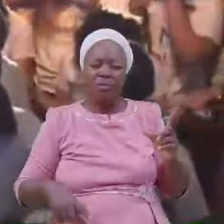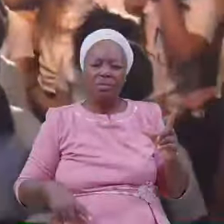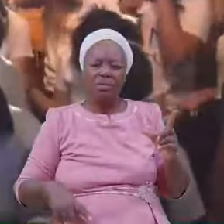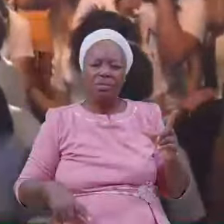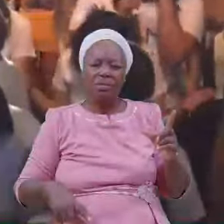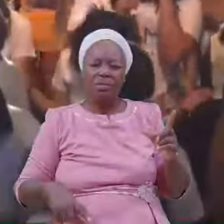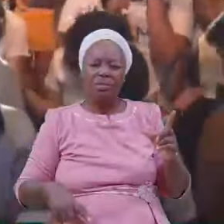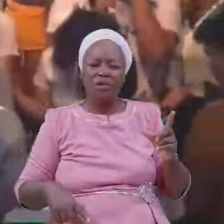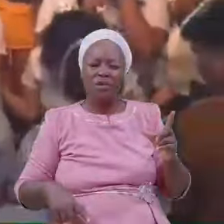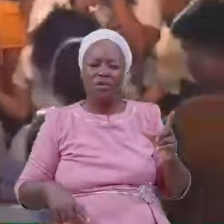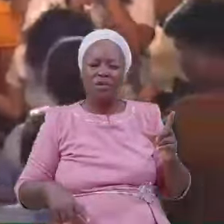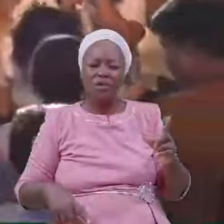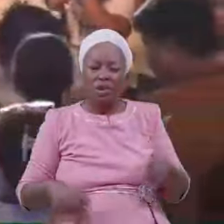Panginoon.